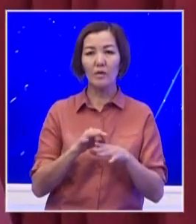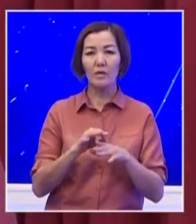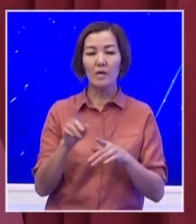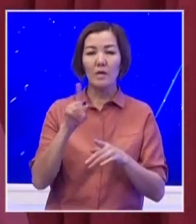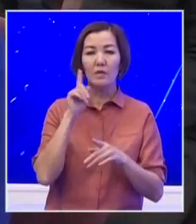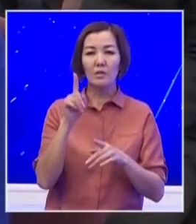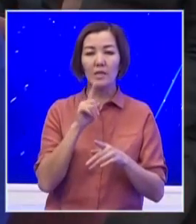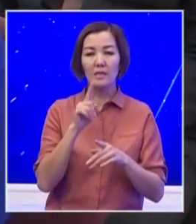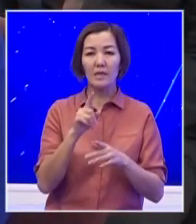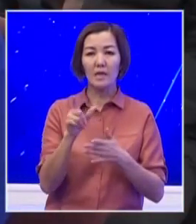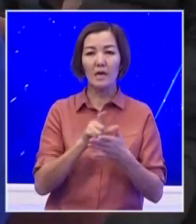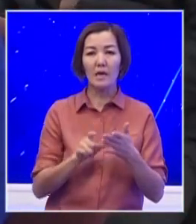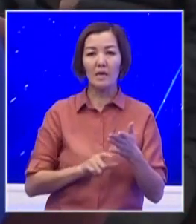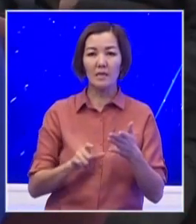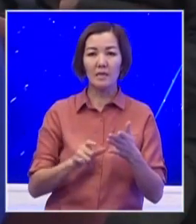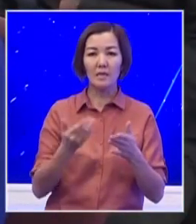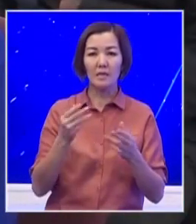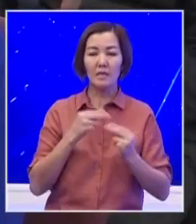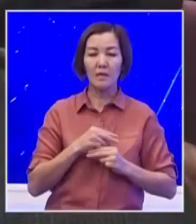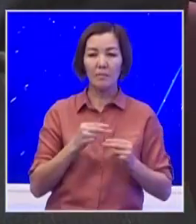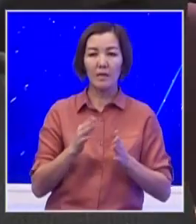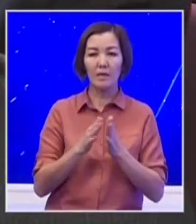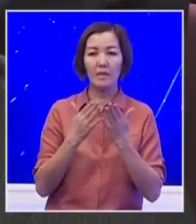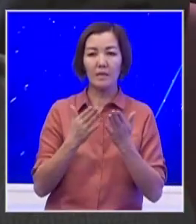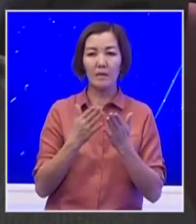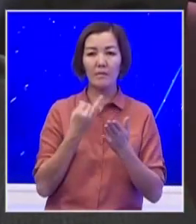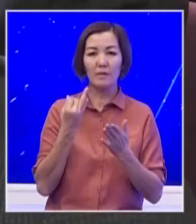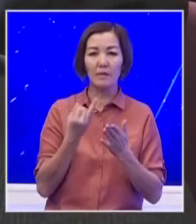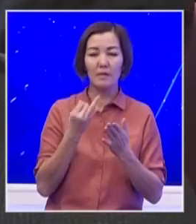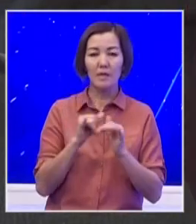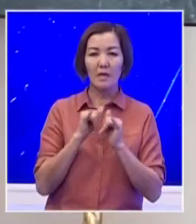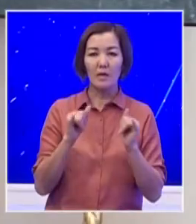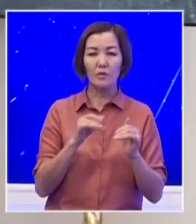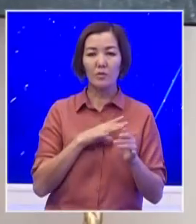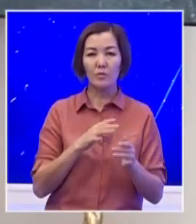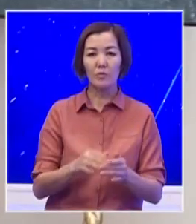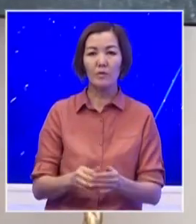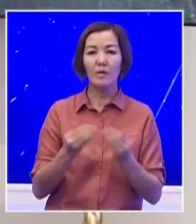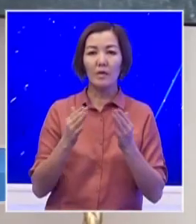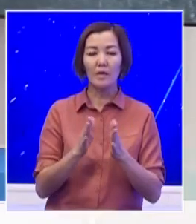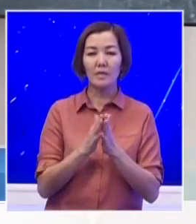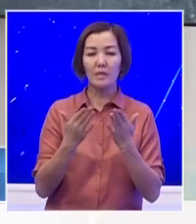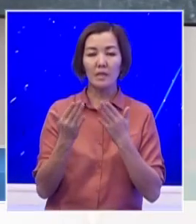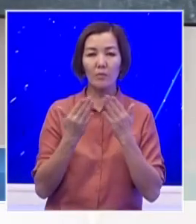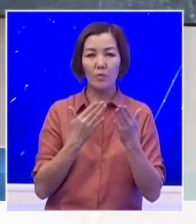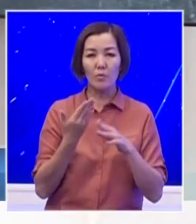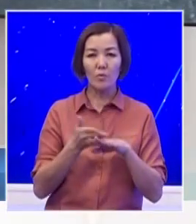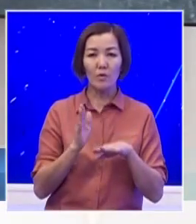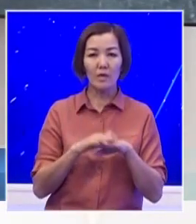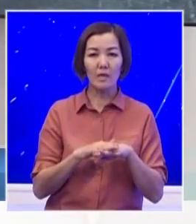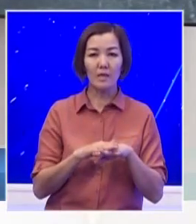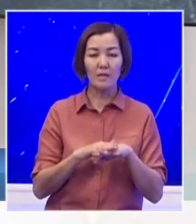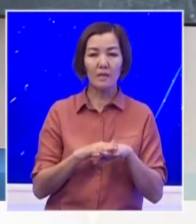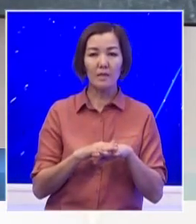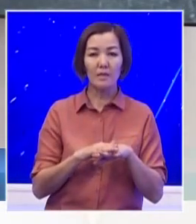жас өренге ақын жазушылардың еңбегін таныстырып, әдебиетке деген қызығушылық тарттыру. Қазір кітап оқу деген, былай қарап